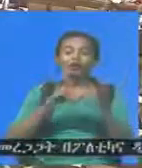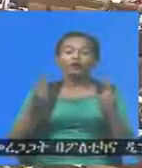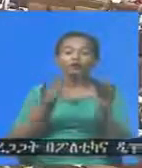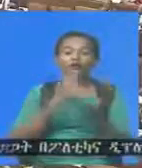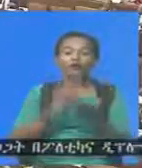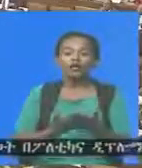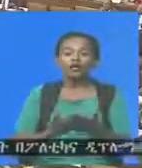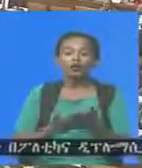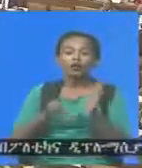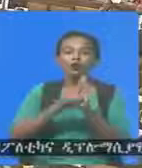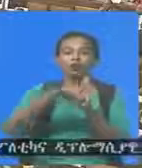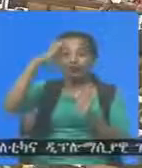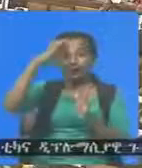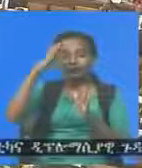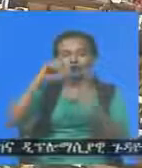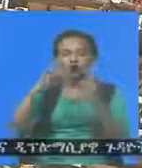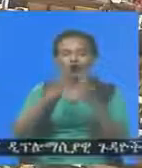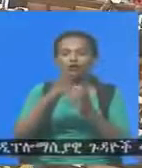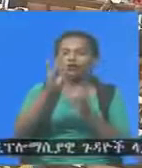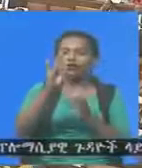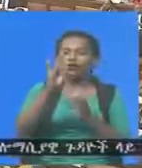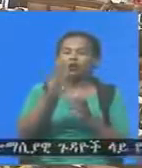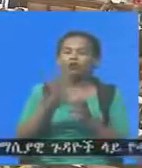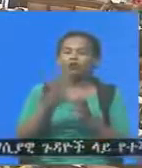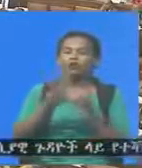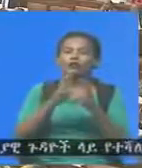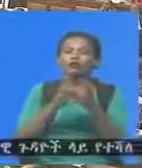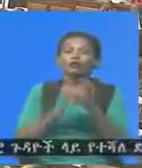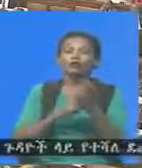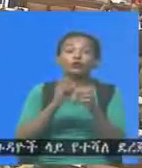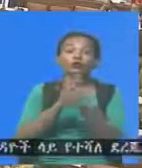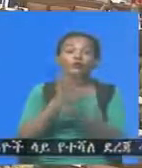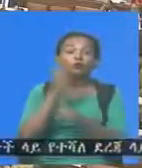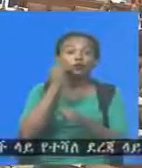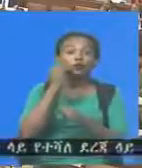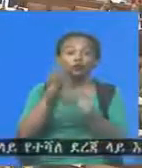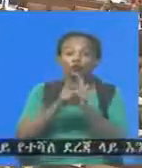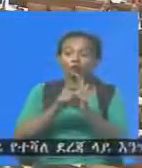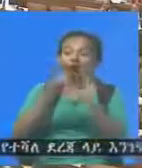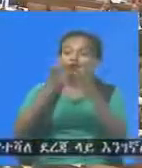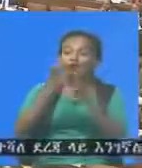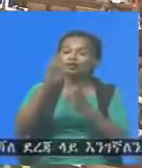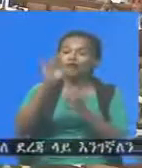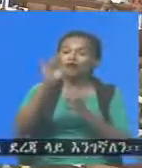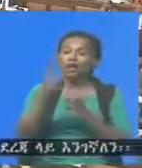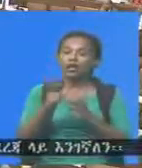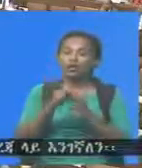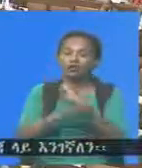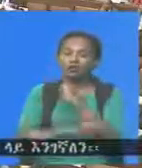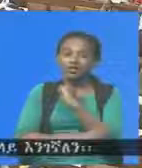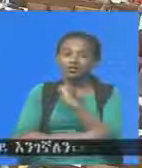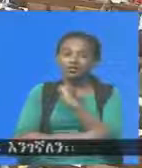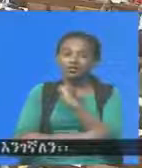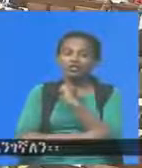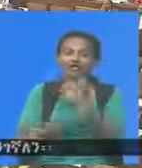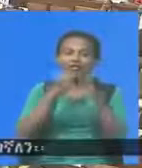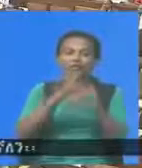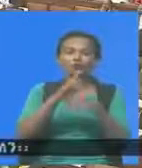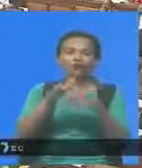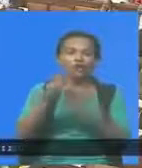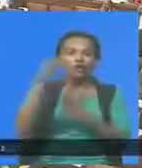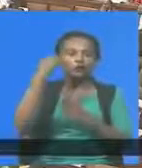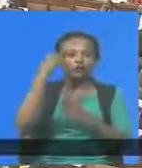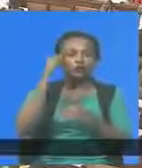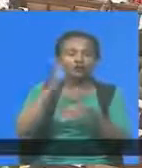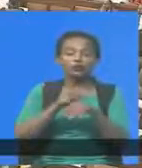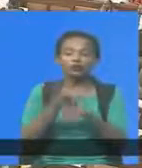አመሰግናለሁ። በህገ መንግስቱ አንቀጽ 74 ንዑስ አንቀጽ 11 እና በምክር ቤቱ ደንብ አንቀጽ 81 ንዑስ አንቀጽ 3 መሰረት ክቡር ጠቅላይ ሚኒስትር